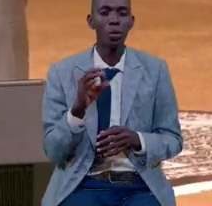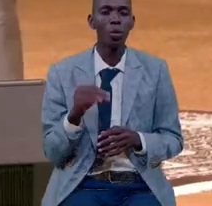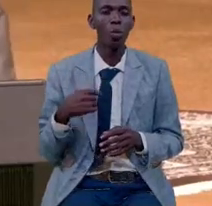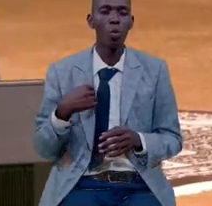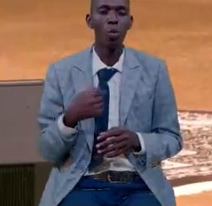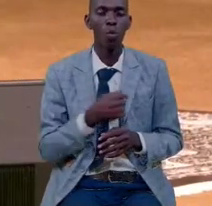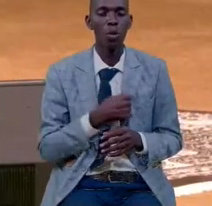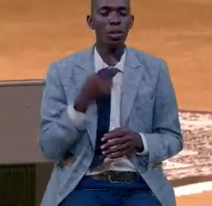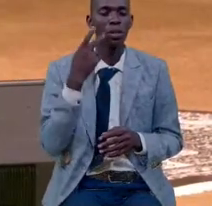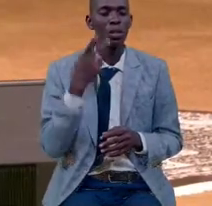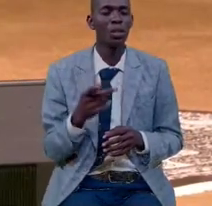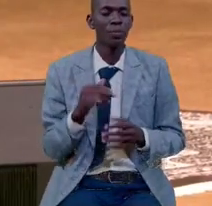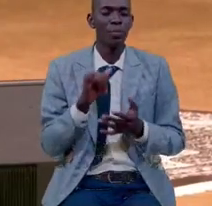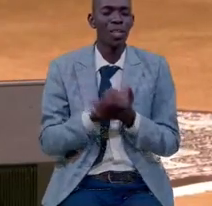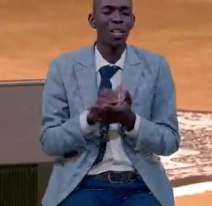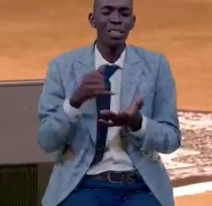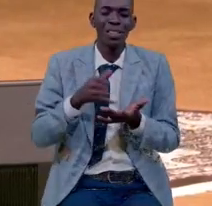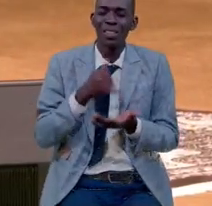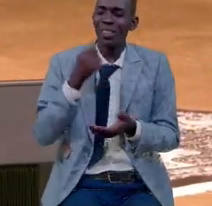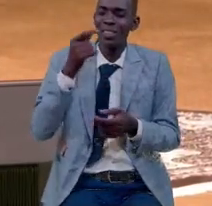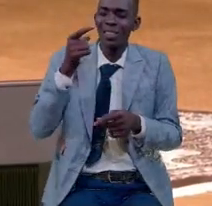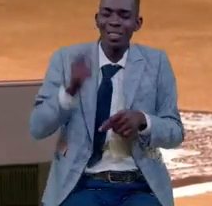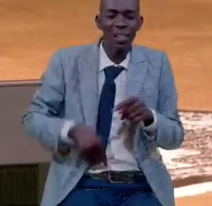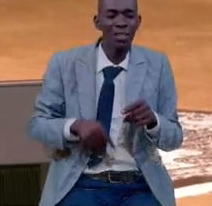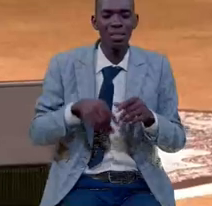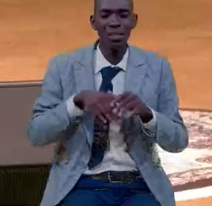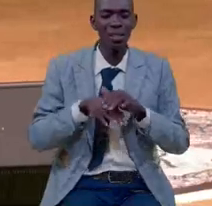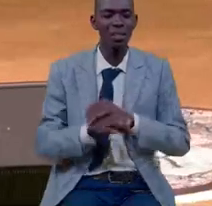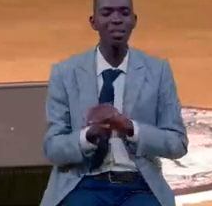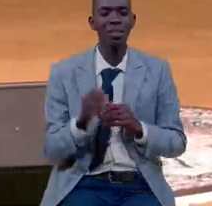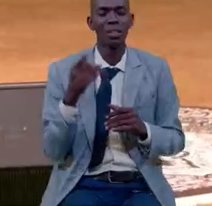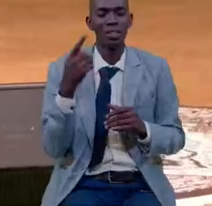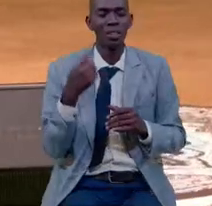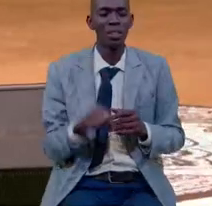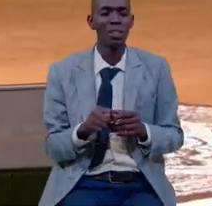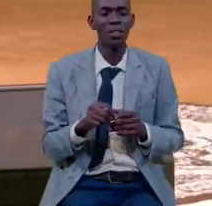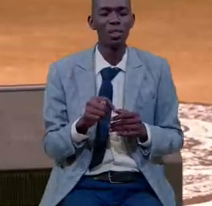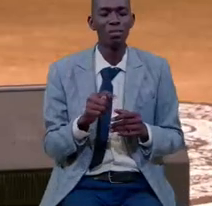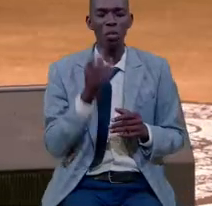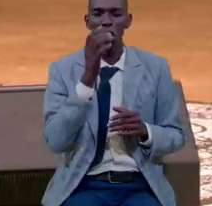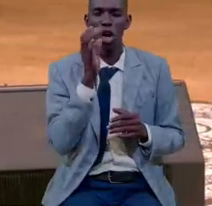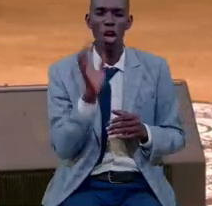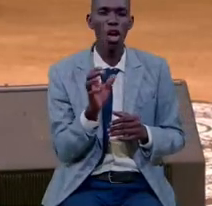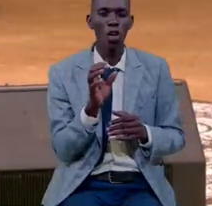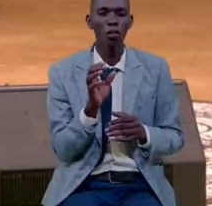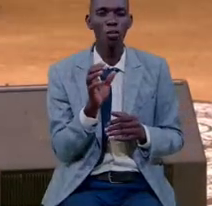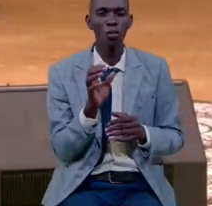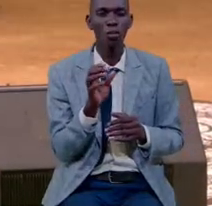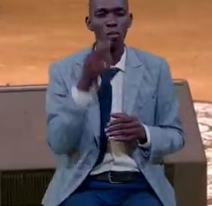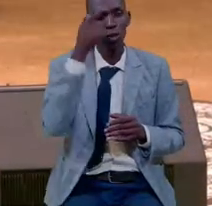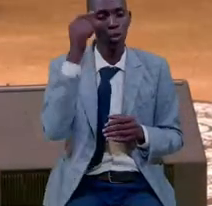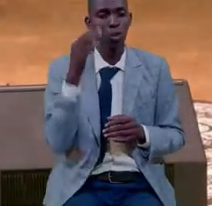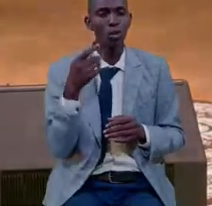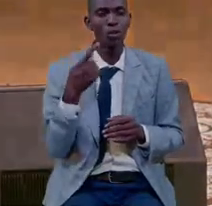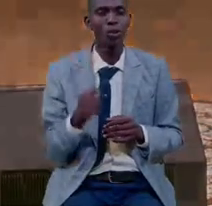Aussi voyons-nous qu'ils ne purent y entrer à cause de leur incrédulité. Ils